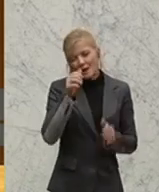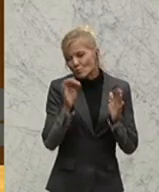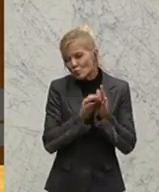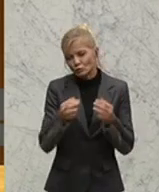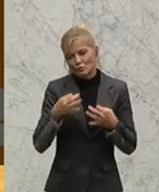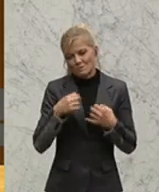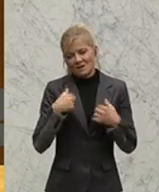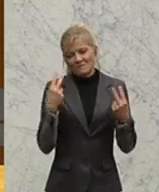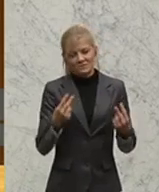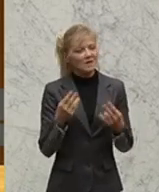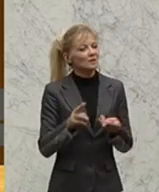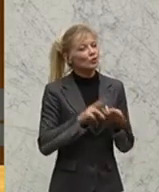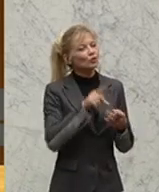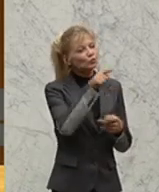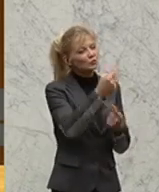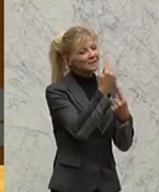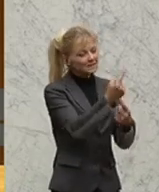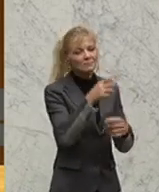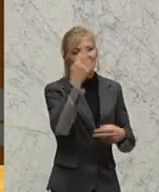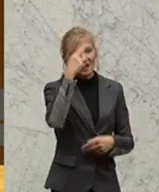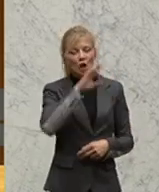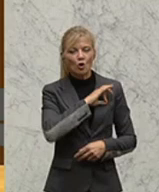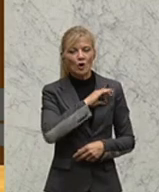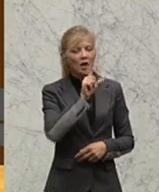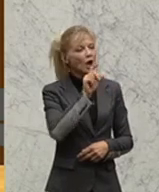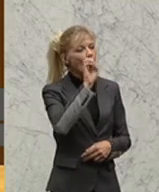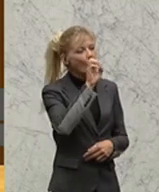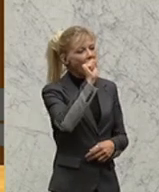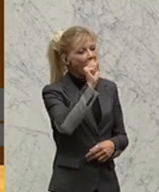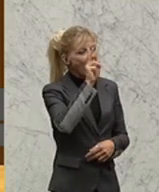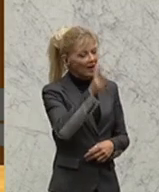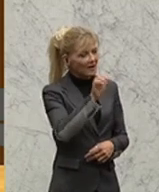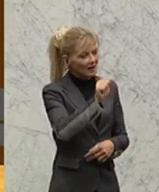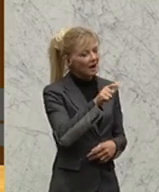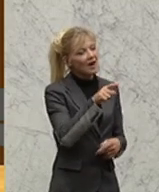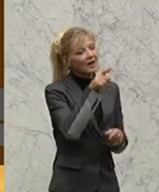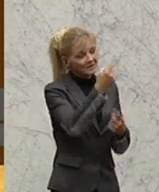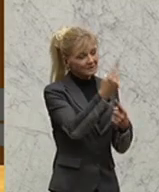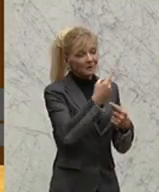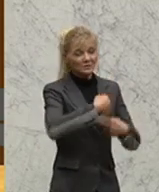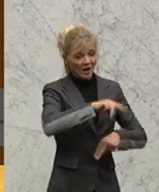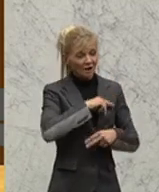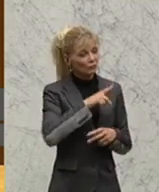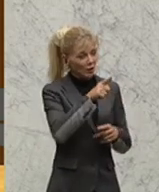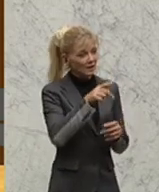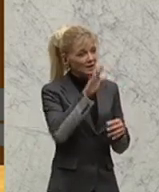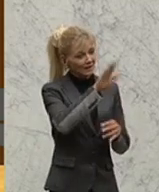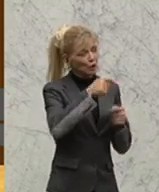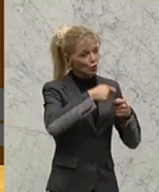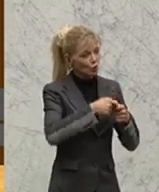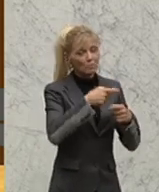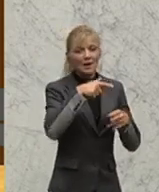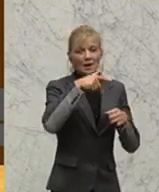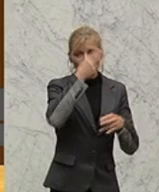für Menschen mit Behinderungen in deinem Club zuständig bist. Und ich finde es schade, ich finde es wirklich schade, dass kein einziges